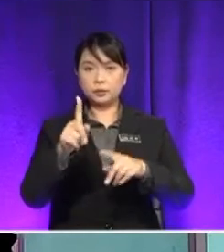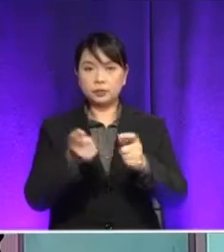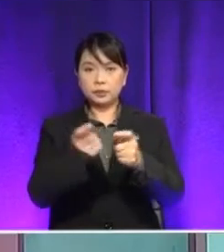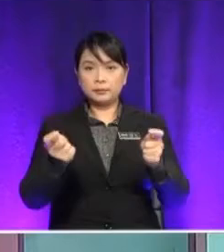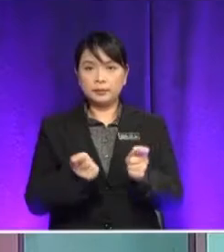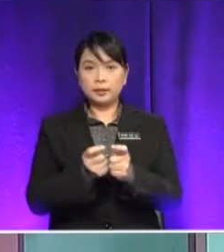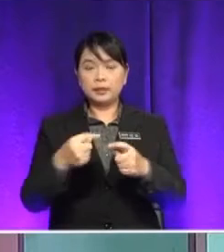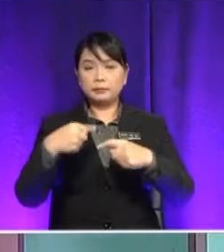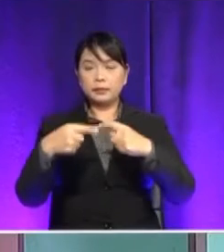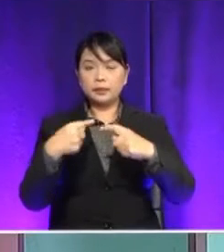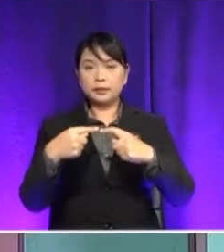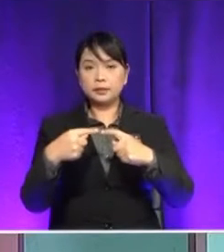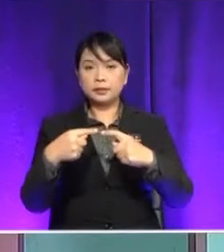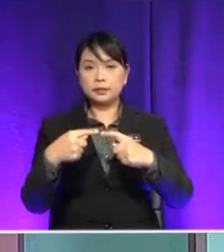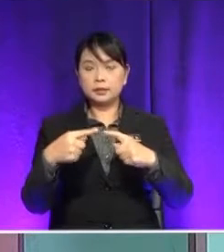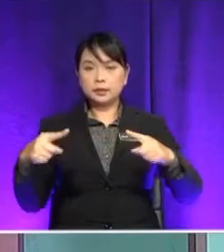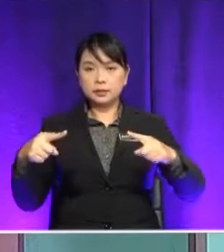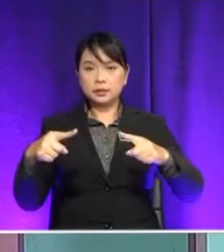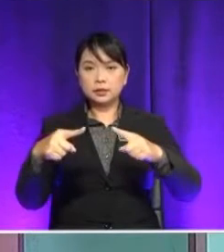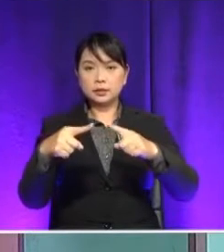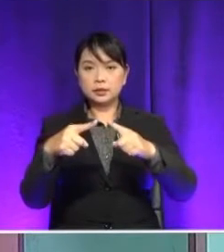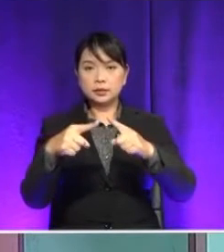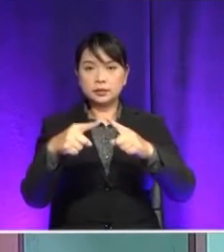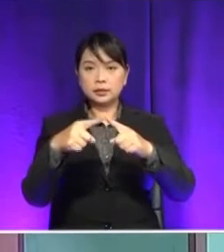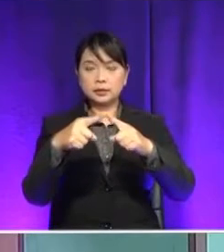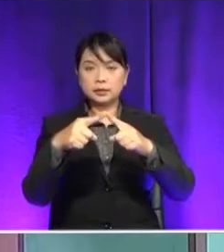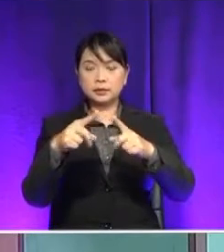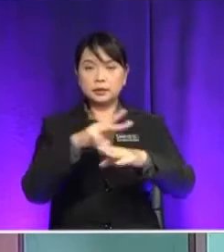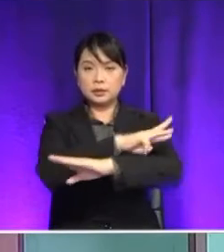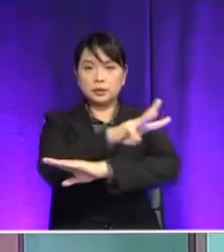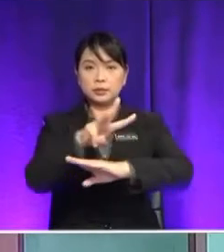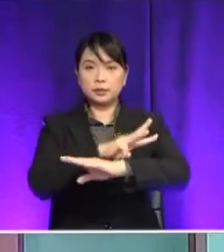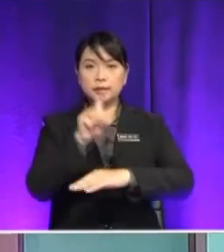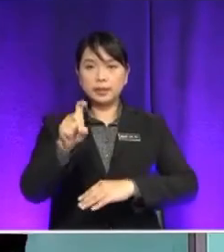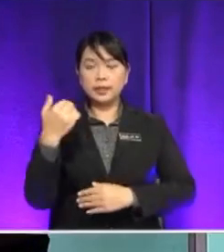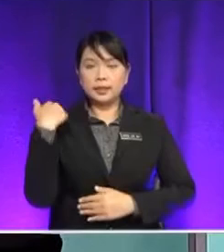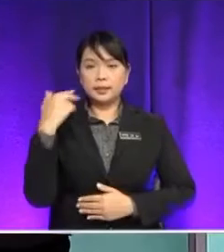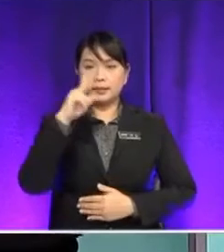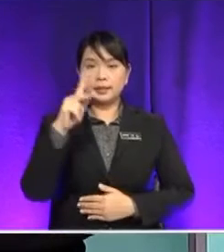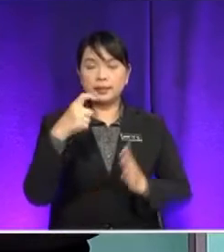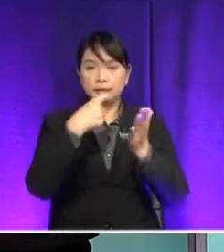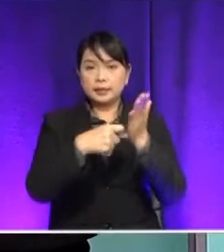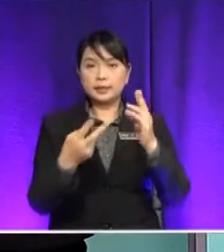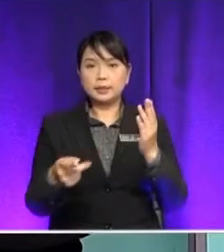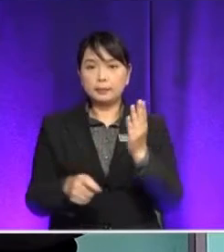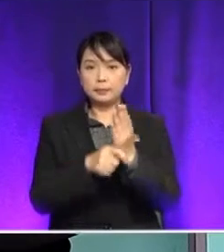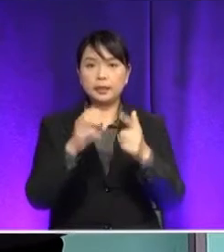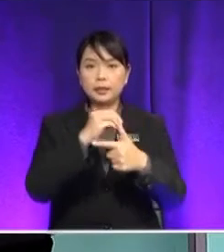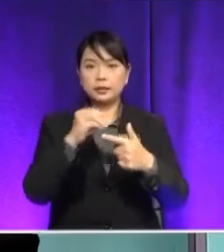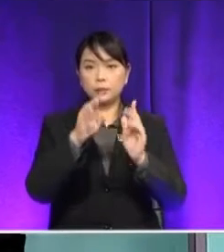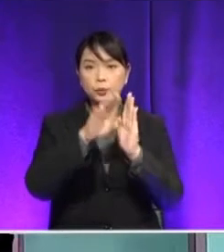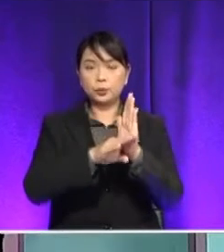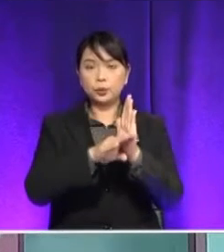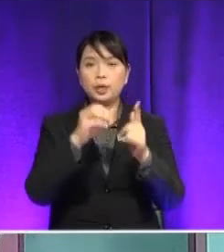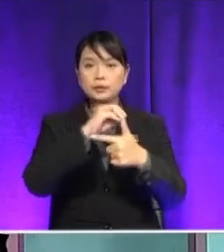habile dia bercantum betina deh di kawasan eks Adakah nilai dia bertambah berkurang ataupun